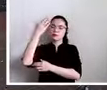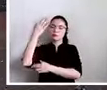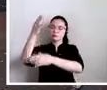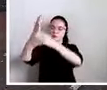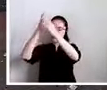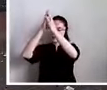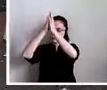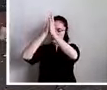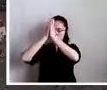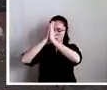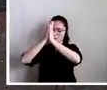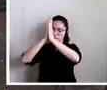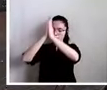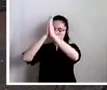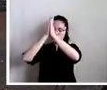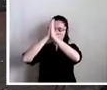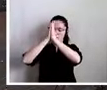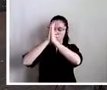nagasangpin